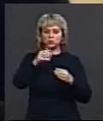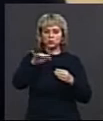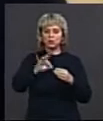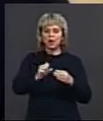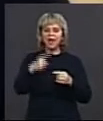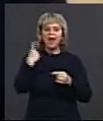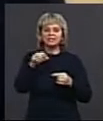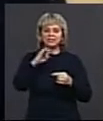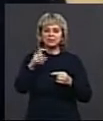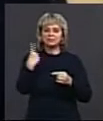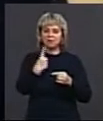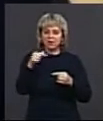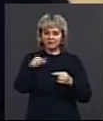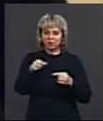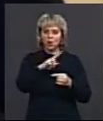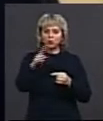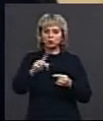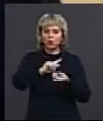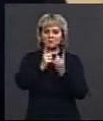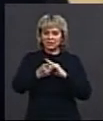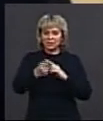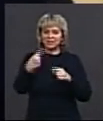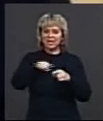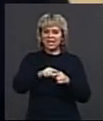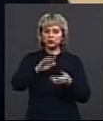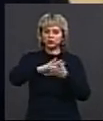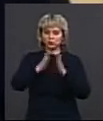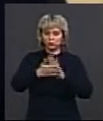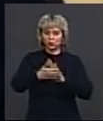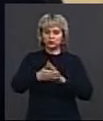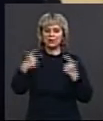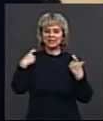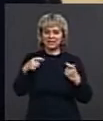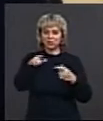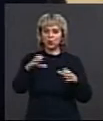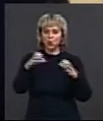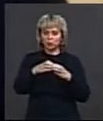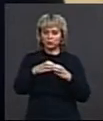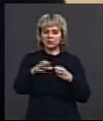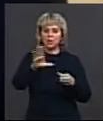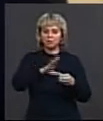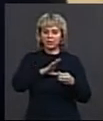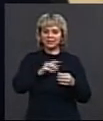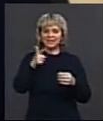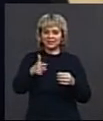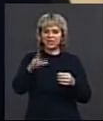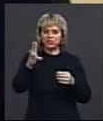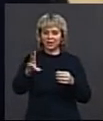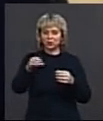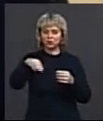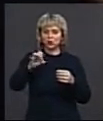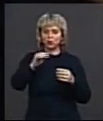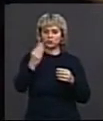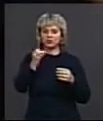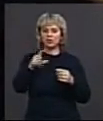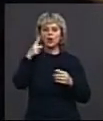И одним из первых, кто переломил эту ситуацию в генеральском корпусе, был Геннадий Николаевич